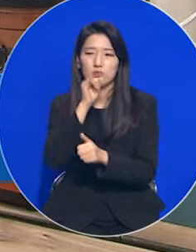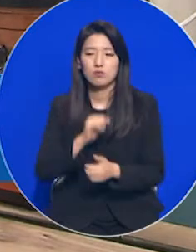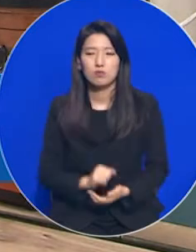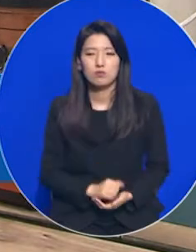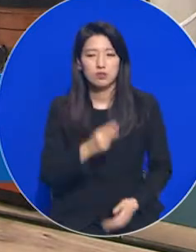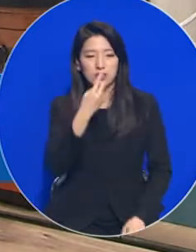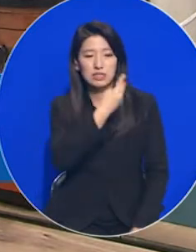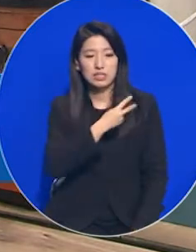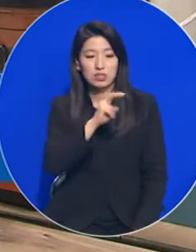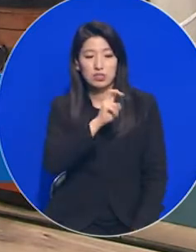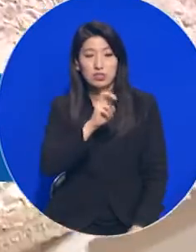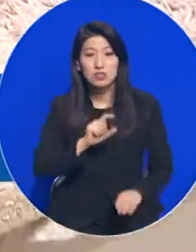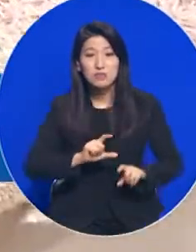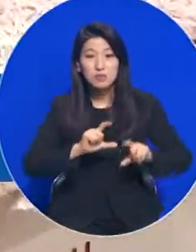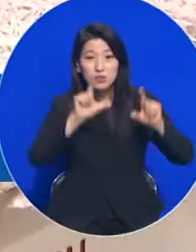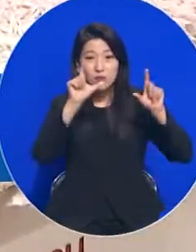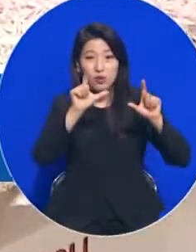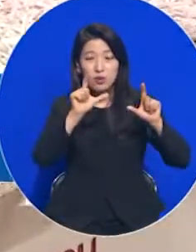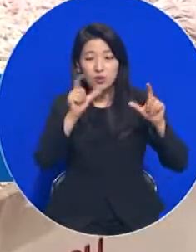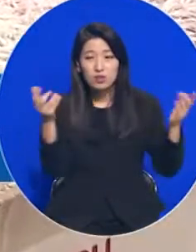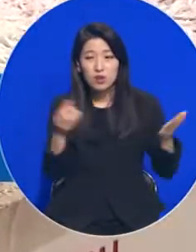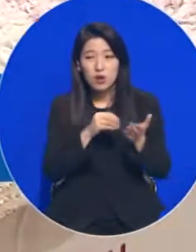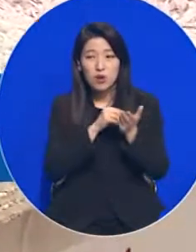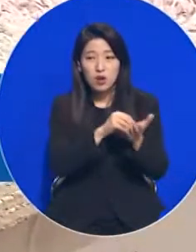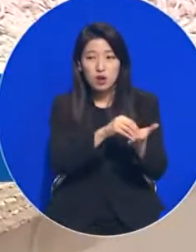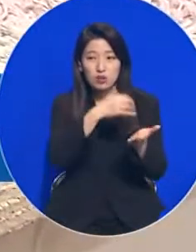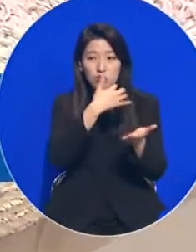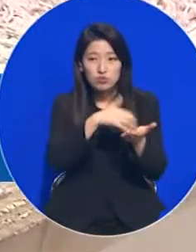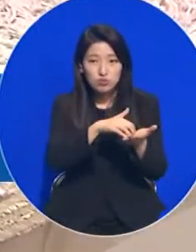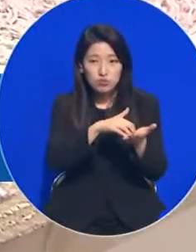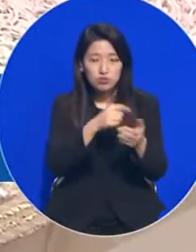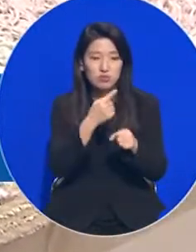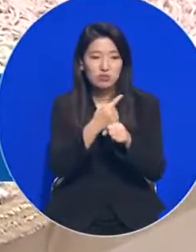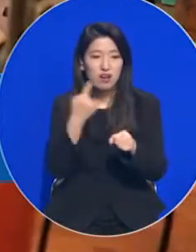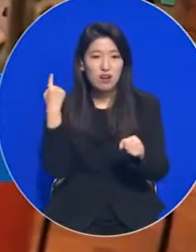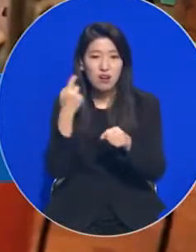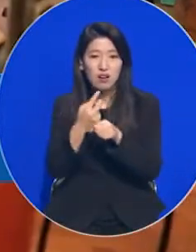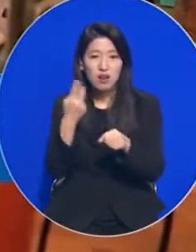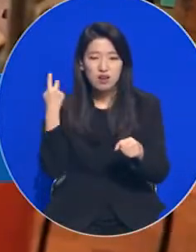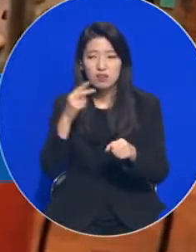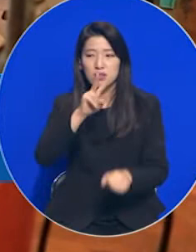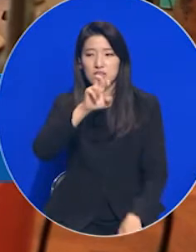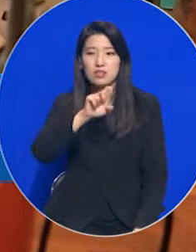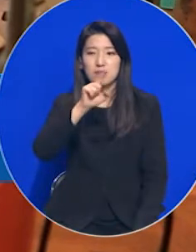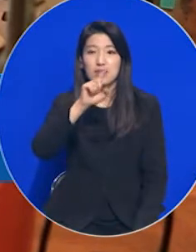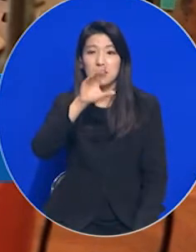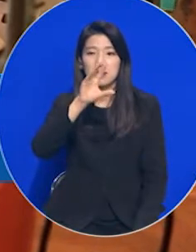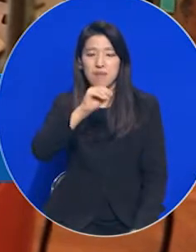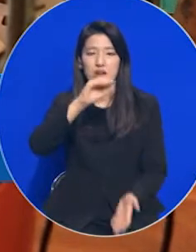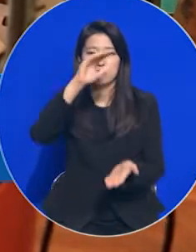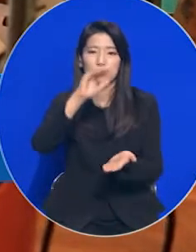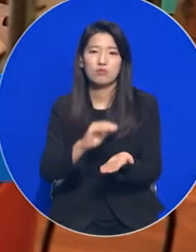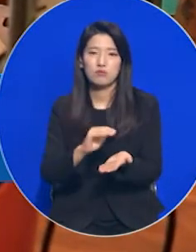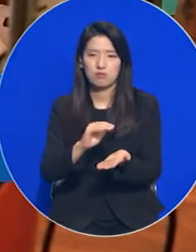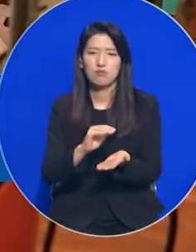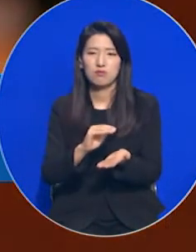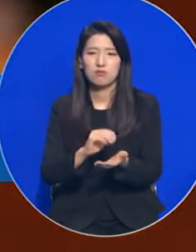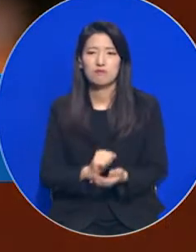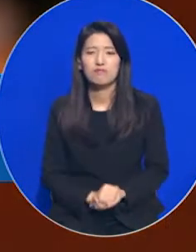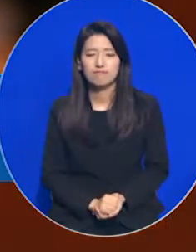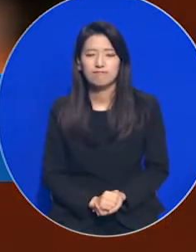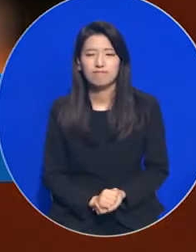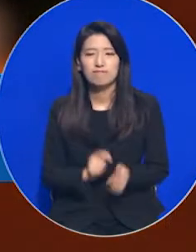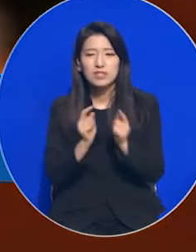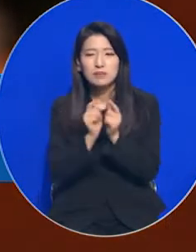연간 취업자 수도 전년보다 21만 8천 명 줄었는데 이 가운데 서비스업이 21만 6천 명 감소로 비대면으로